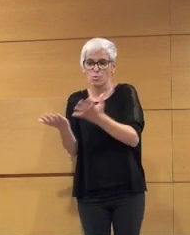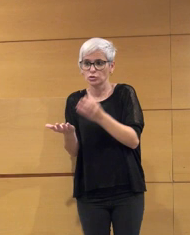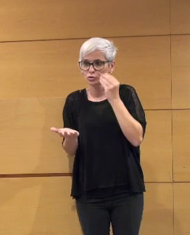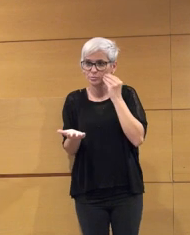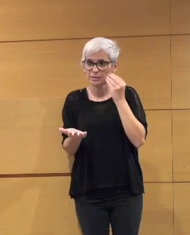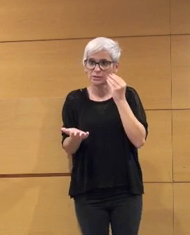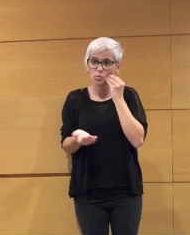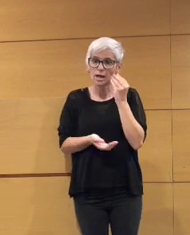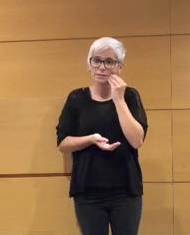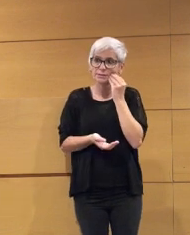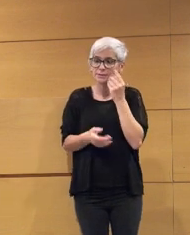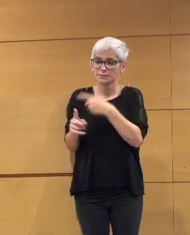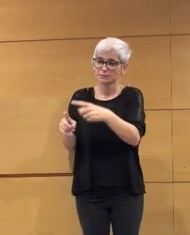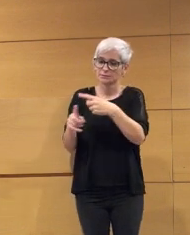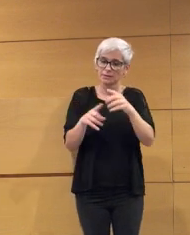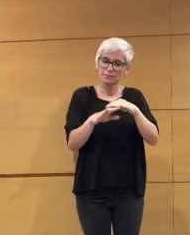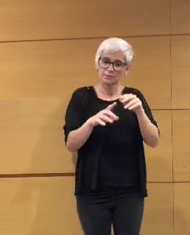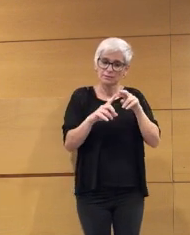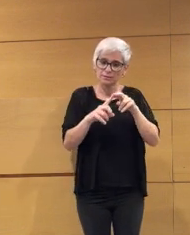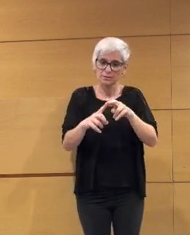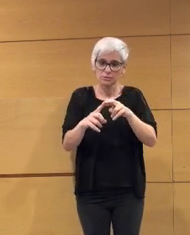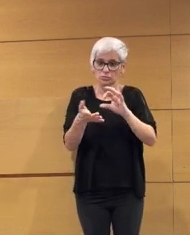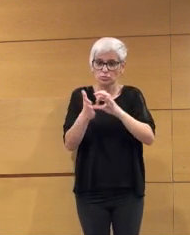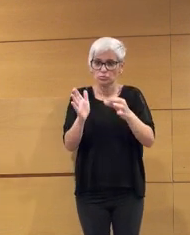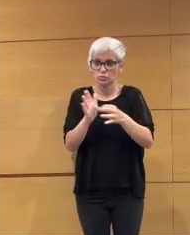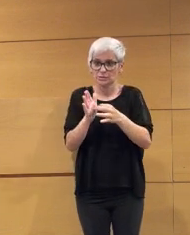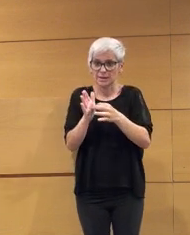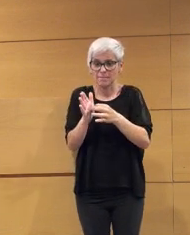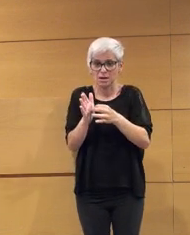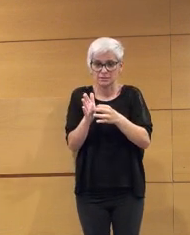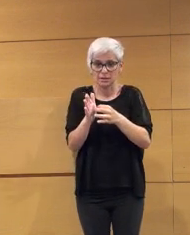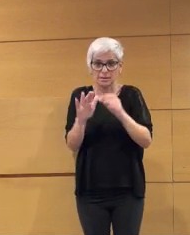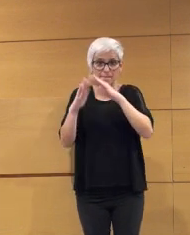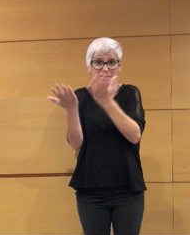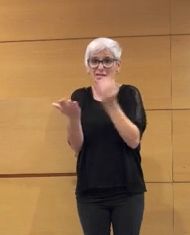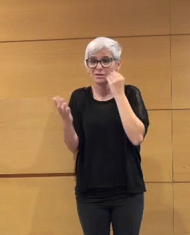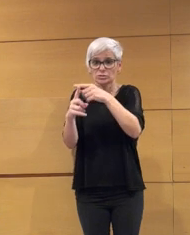per, no, per fer referència a un ecosistema de diferents metaversos.